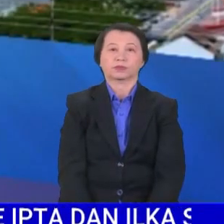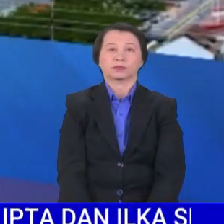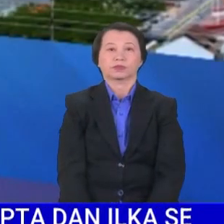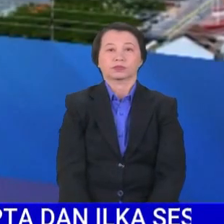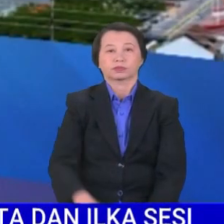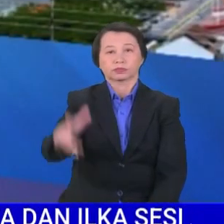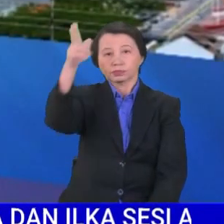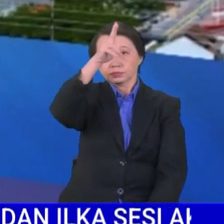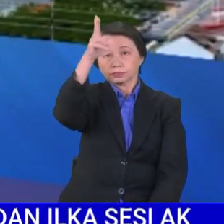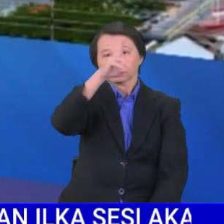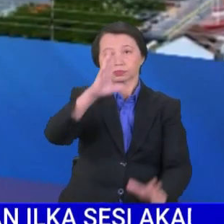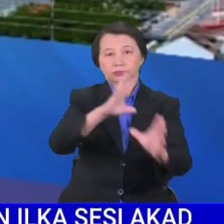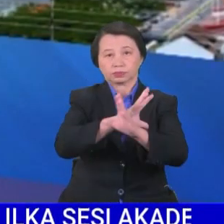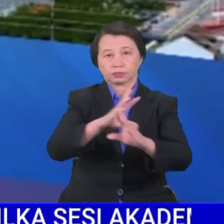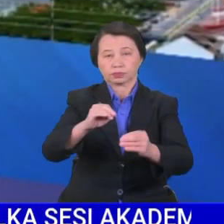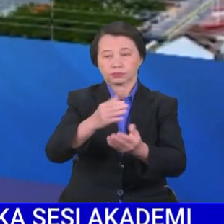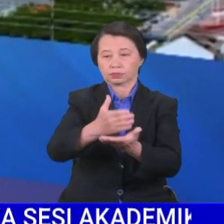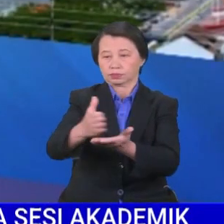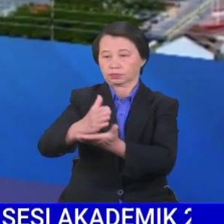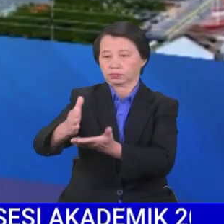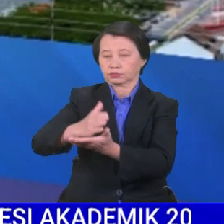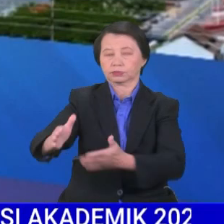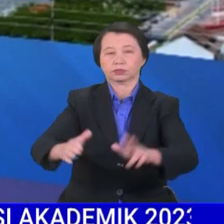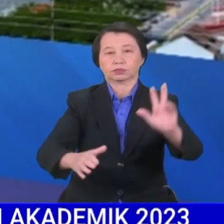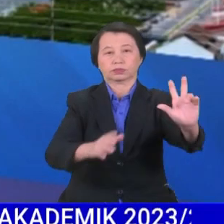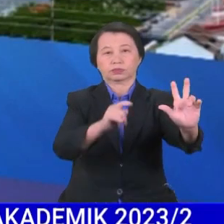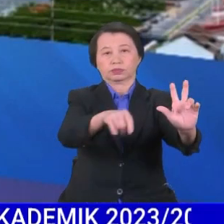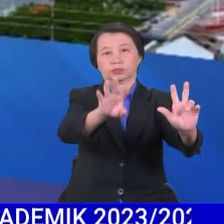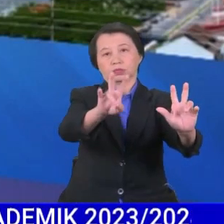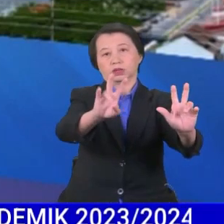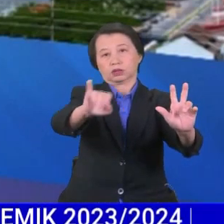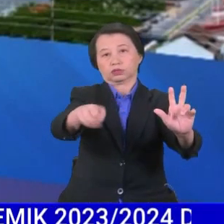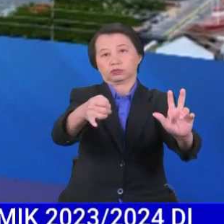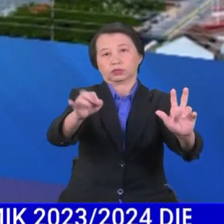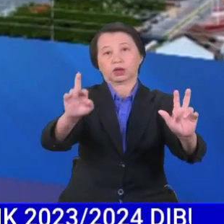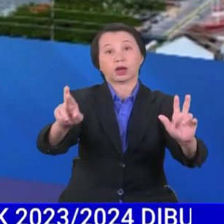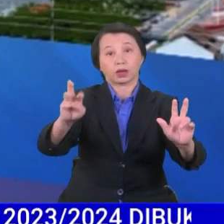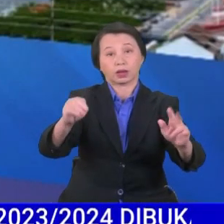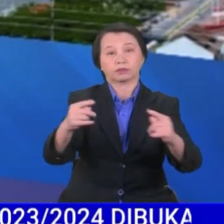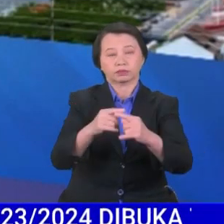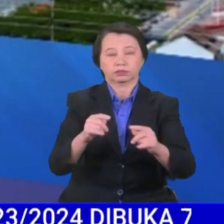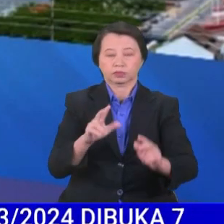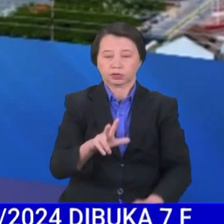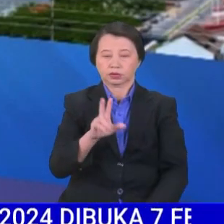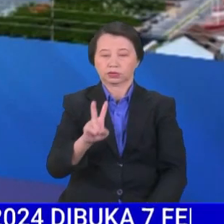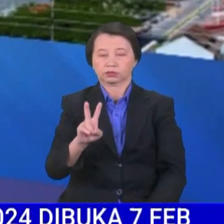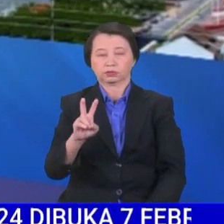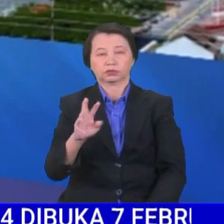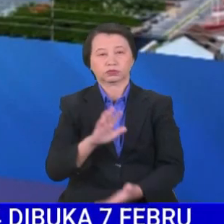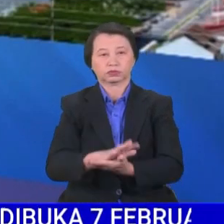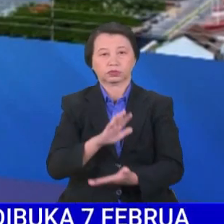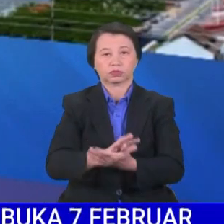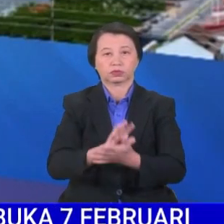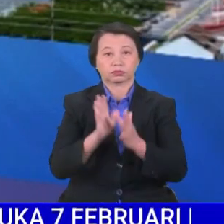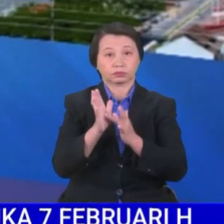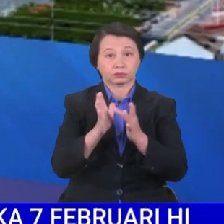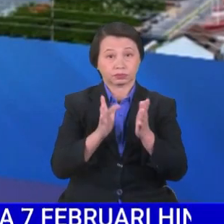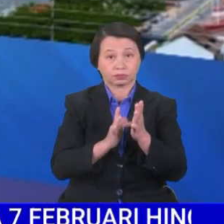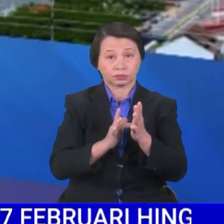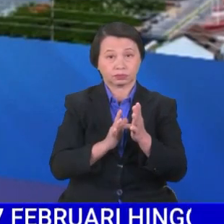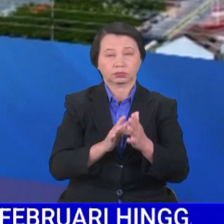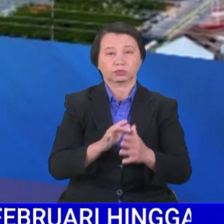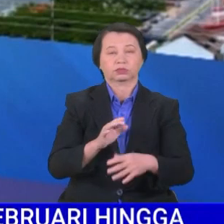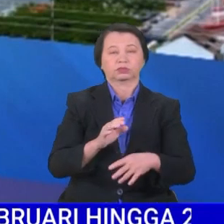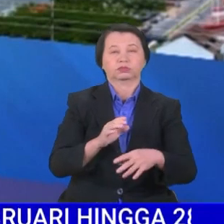kerajaan Serawak mengagehkan sejumlah tiga kepulauan 7 juta Ringgit kepada 32 buah sekolah mubaligh dinominasi